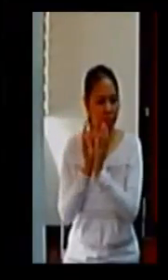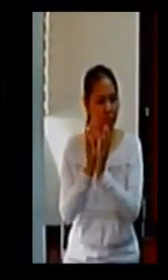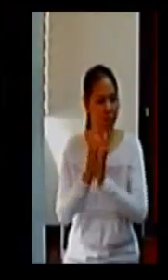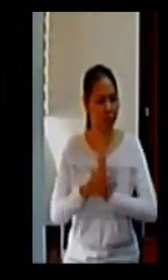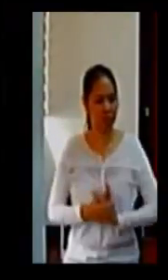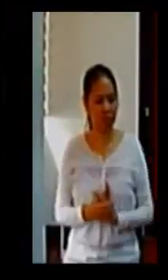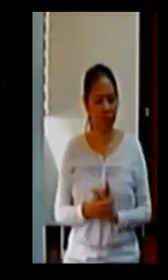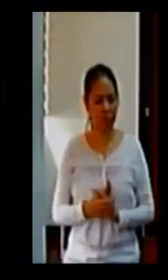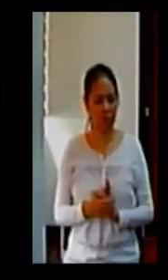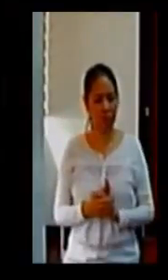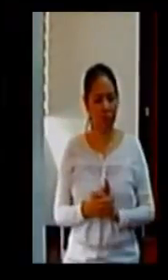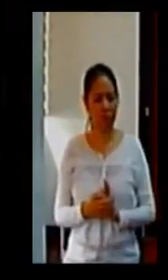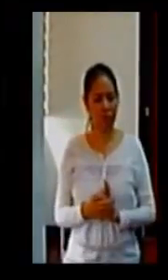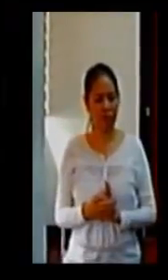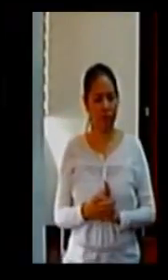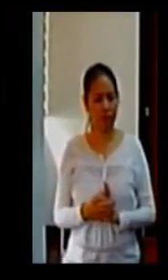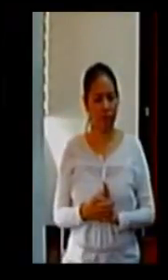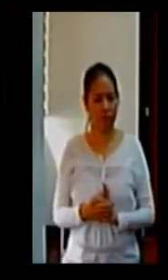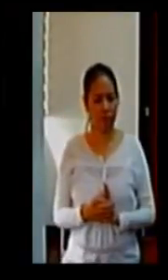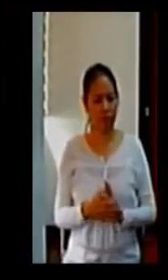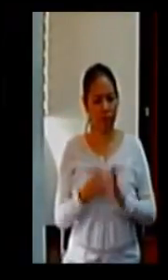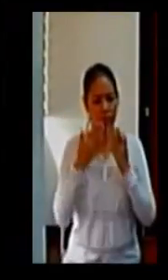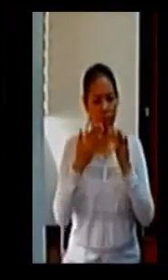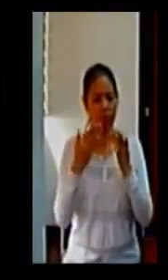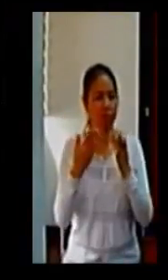Maraming salamat po. That will be all, Your Honor.